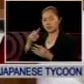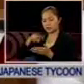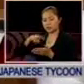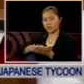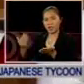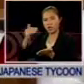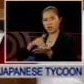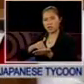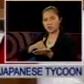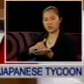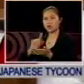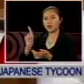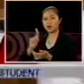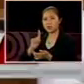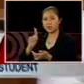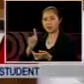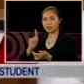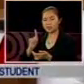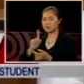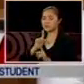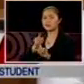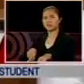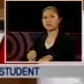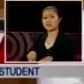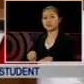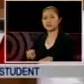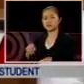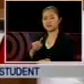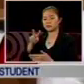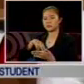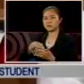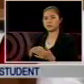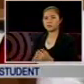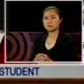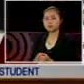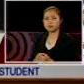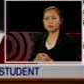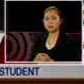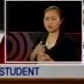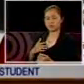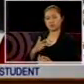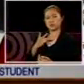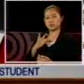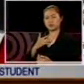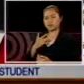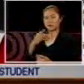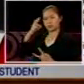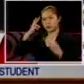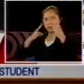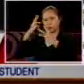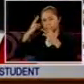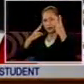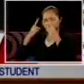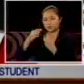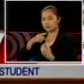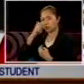inyo uli kanina. Ano po ang inyong reaksyon sa inyong nabasa? Na lubha ho akong nabahala kasi itong